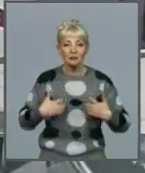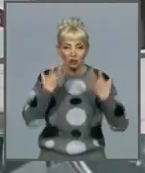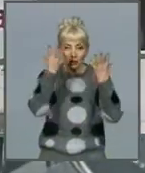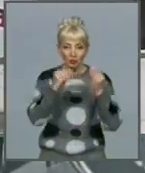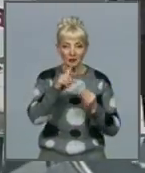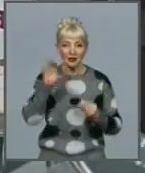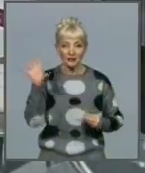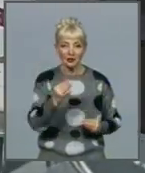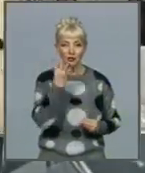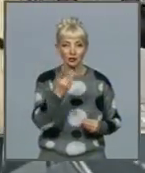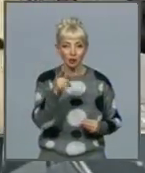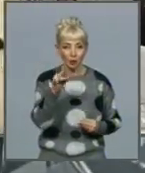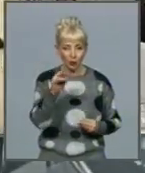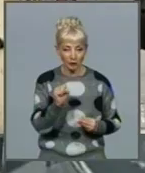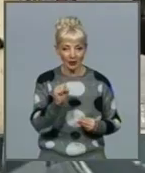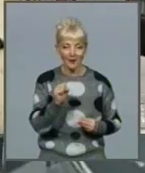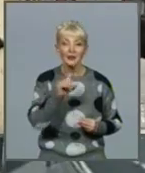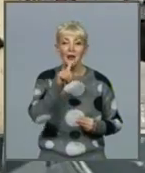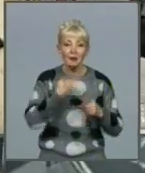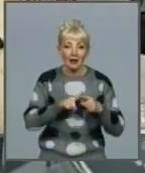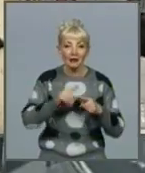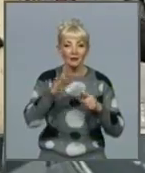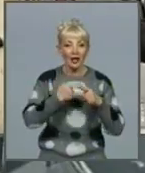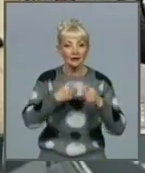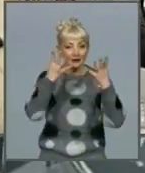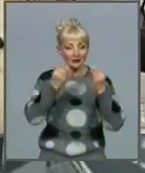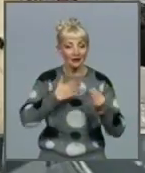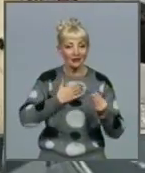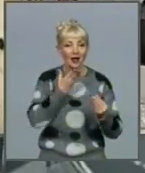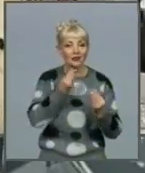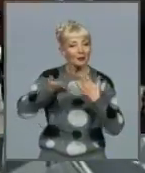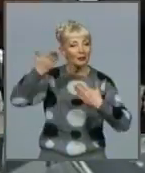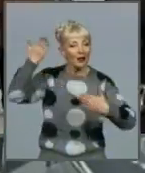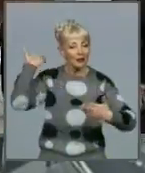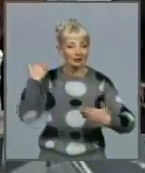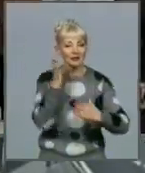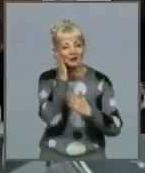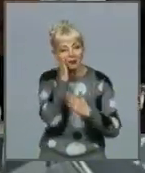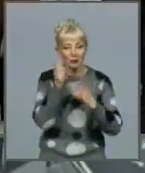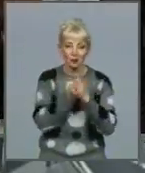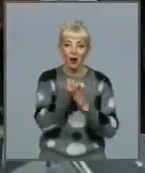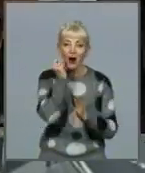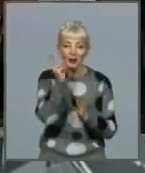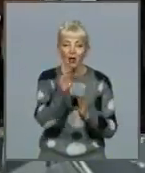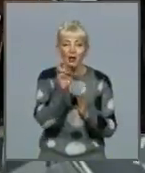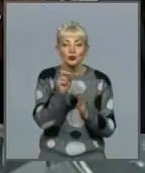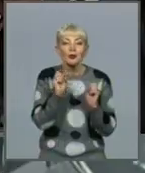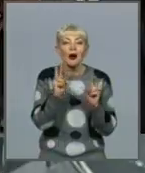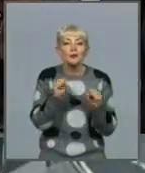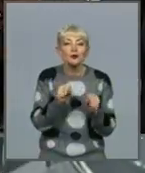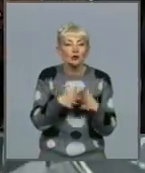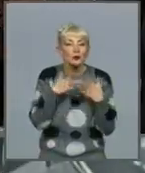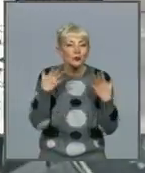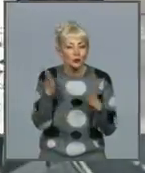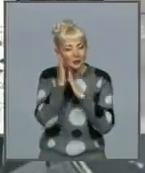високосного циклу. Тому у цей день наші пращури намагалися проспати до обіду, щоб переспати якомога більше поганого дня. А якщо